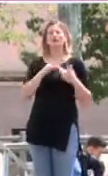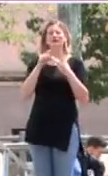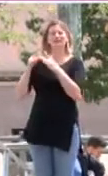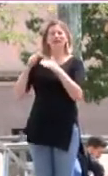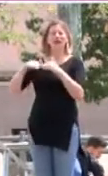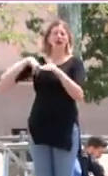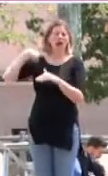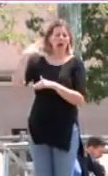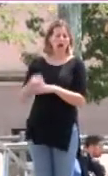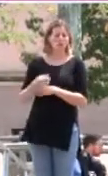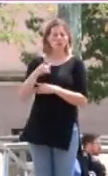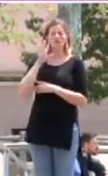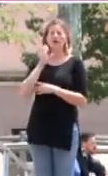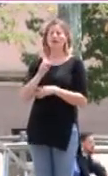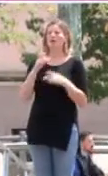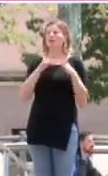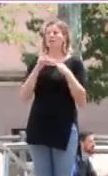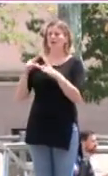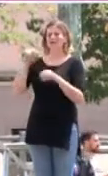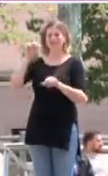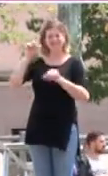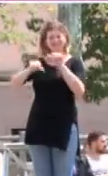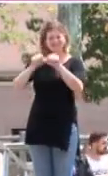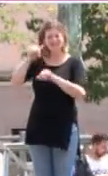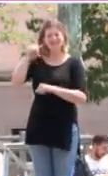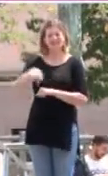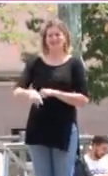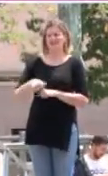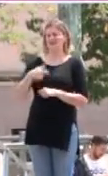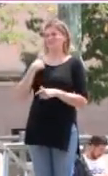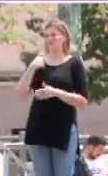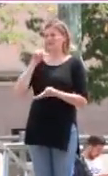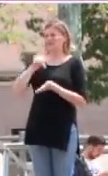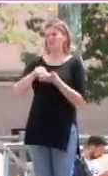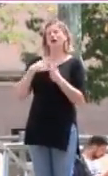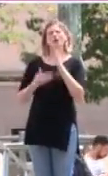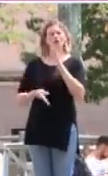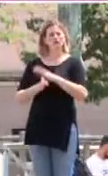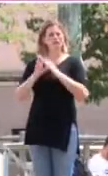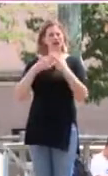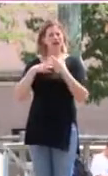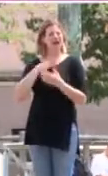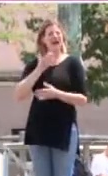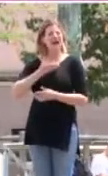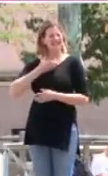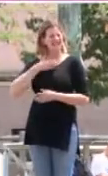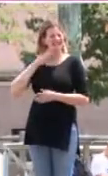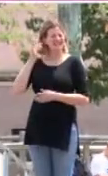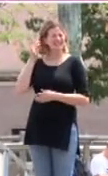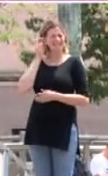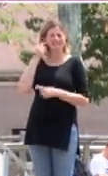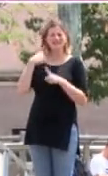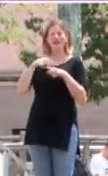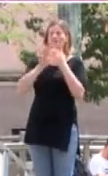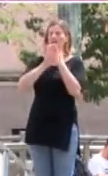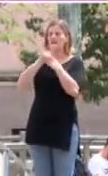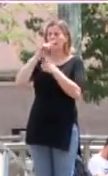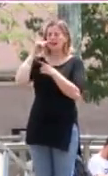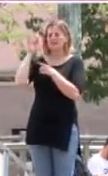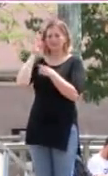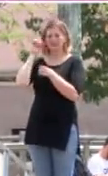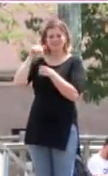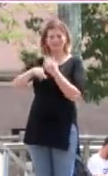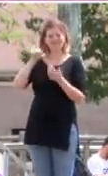proper govern progressista d'aquesta ciutat i continuar sent l'alcaldessa per la voluntat dels veïns i les veïnes